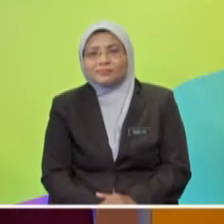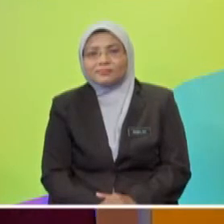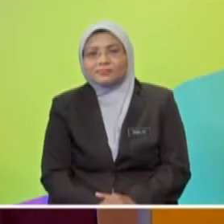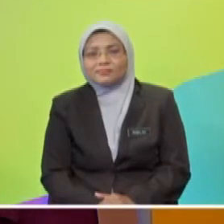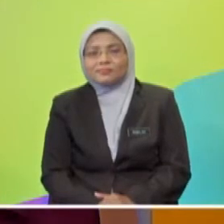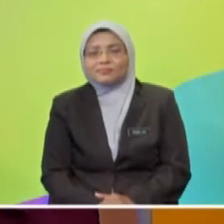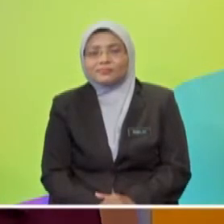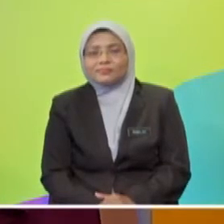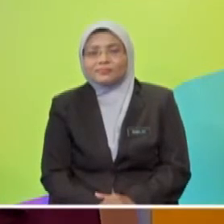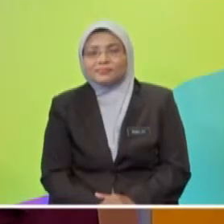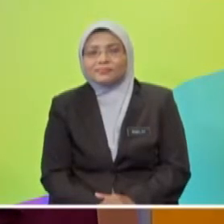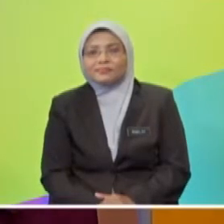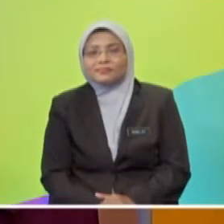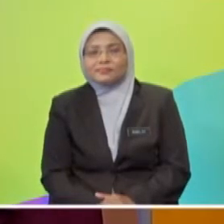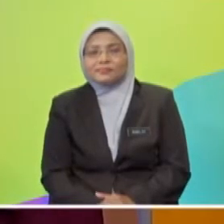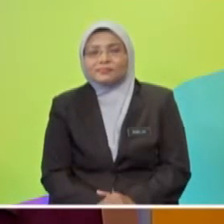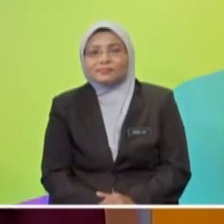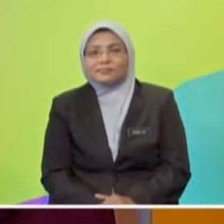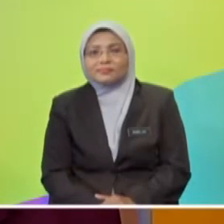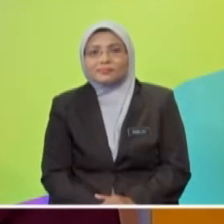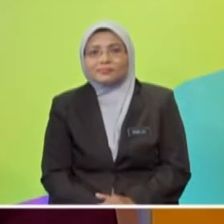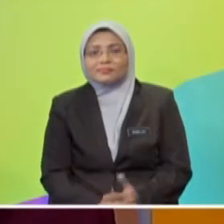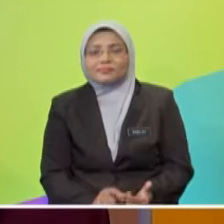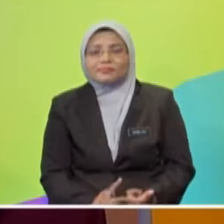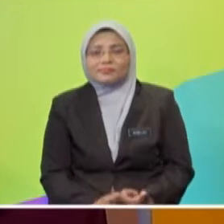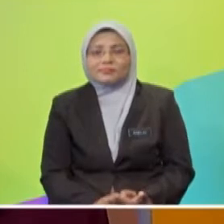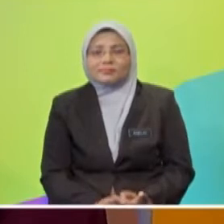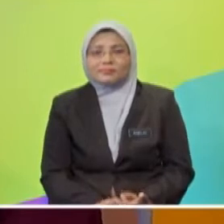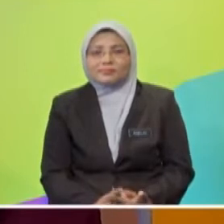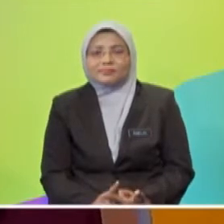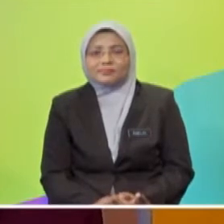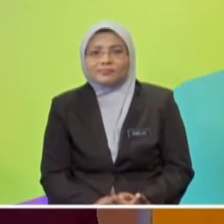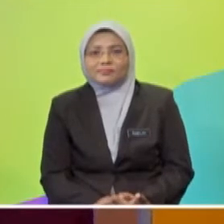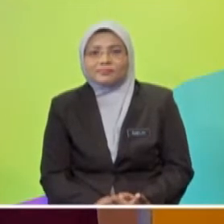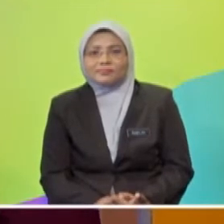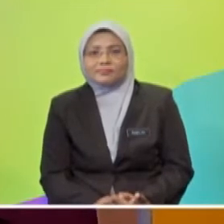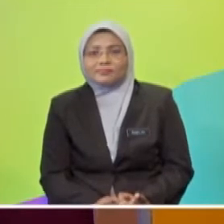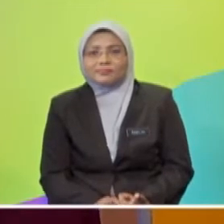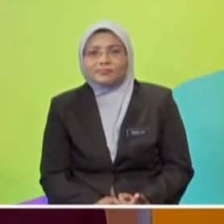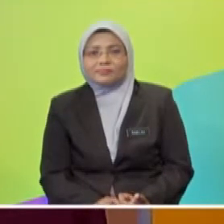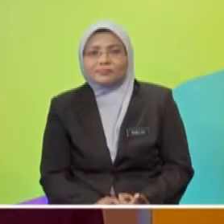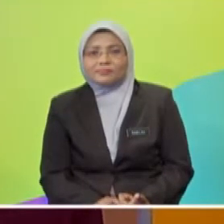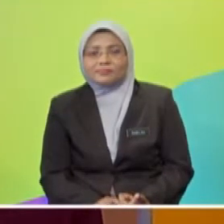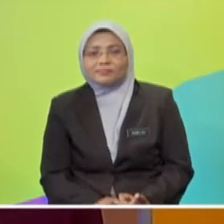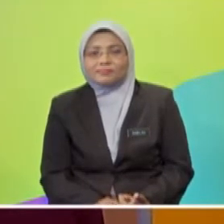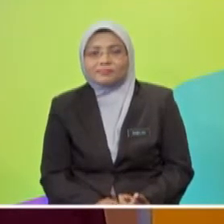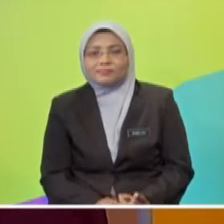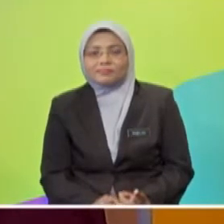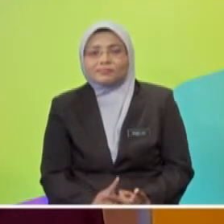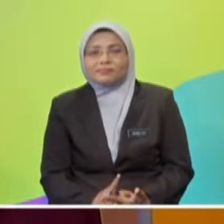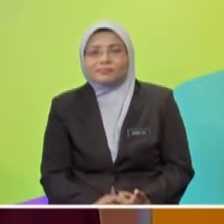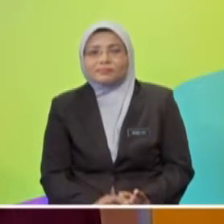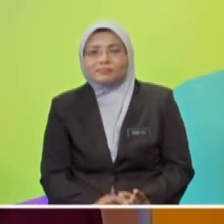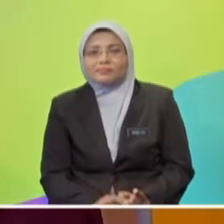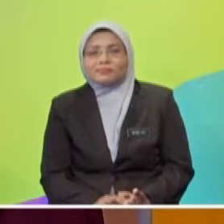keselamatan umat Islam bagi mereka ini adalah kafir dzimmi Jadi mereka kalau ndak tinggal dekat Negara Islam mereka kena Bea Cukai nama cuka itu jizyah Jadi